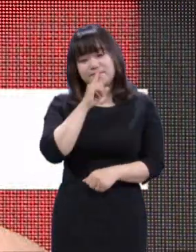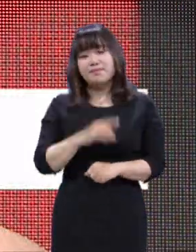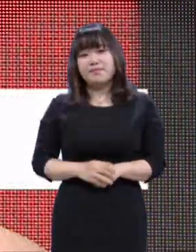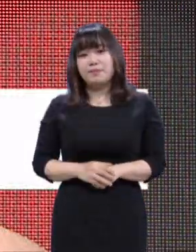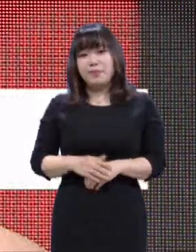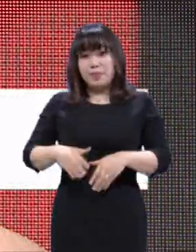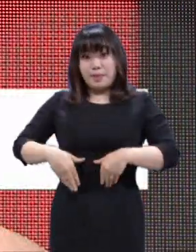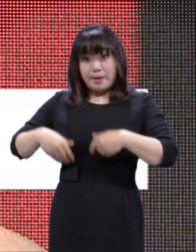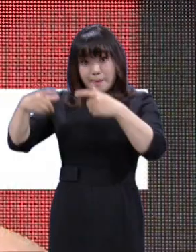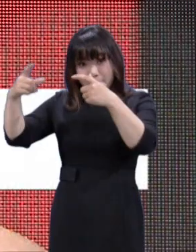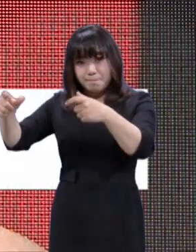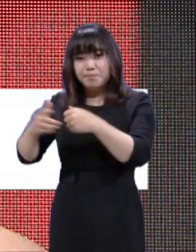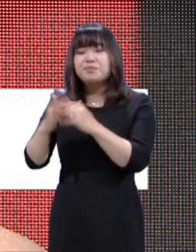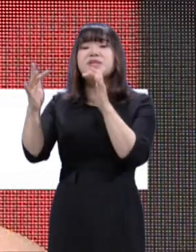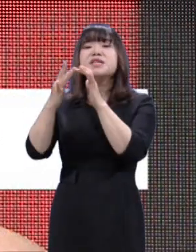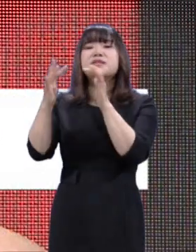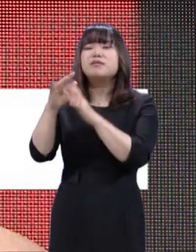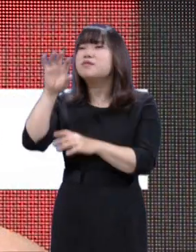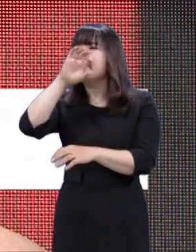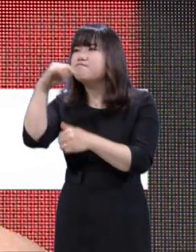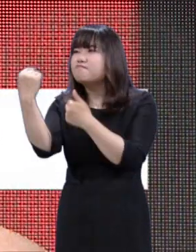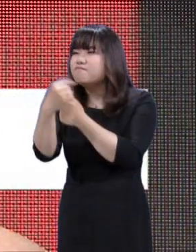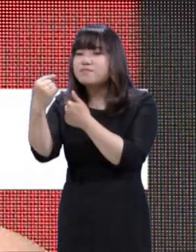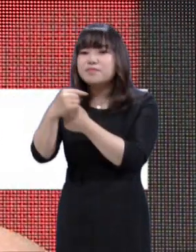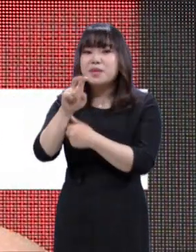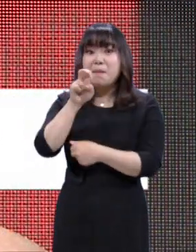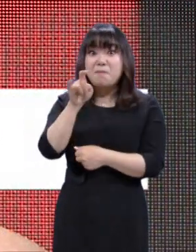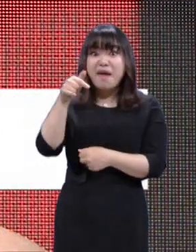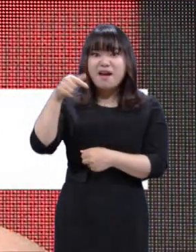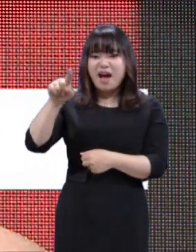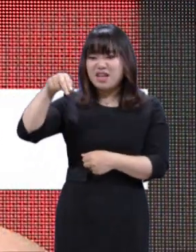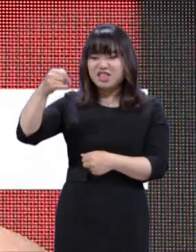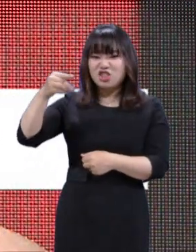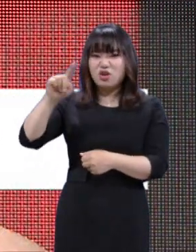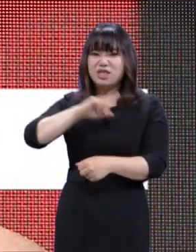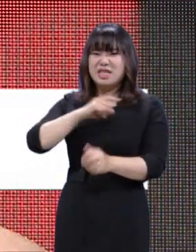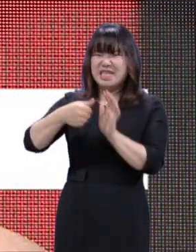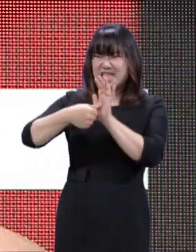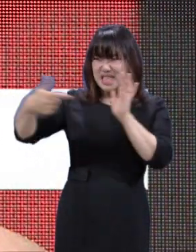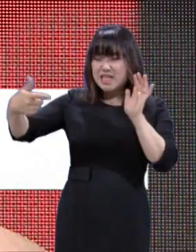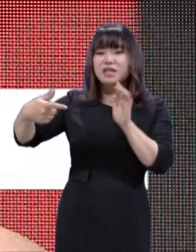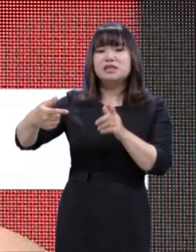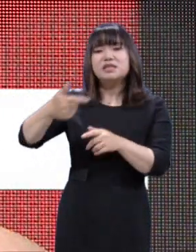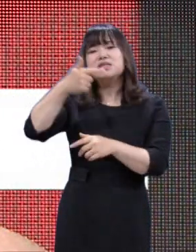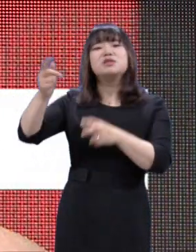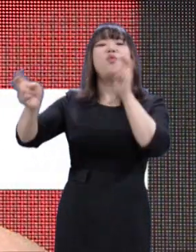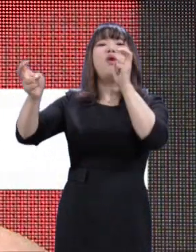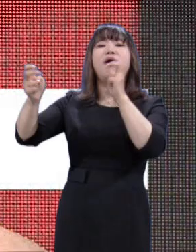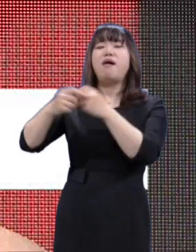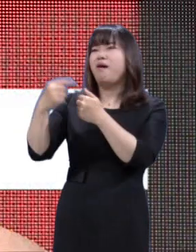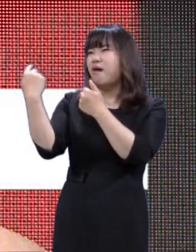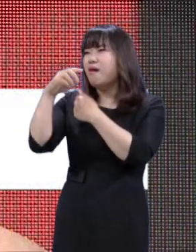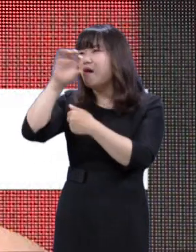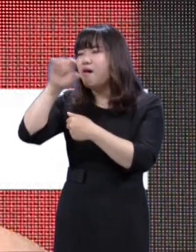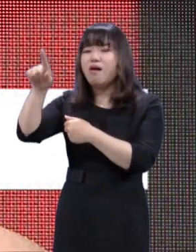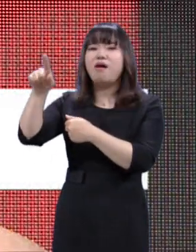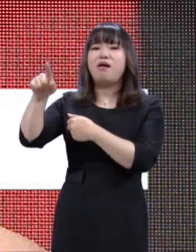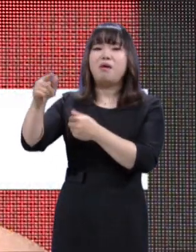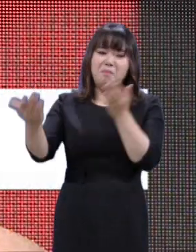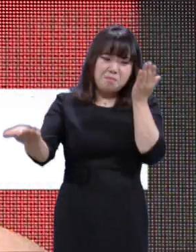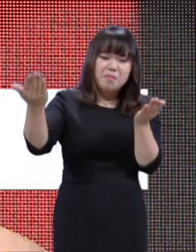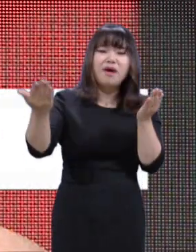강남 같은 경우는 인강을 통해서 메가스테드라는 엄청난 기업이 만들어졌습니다. 저희는 앞으로 초등학교,